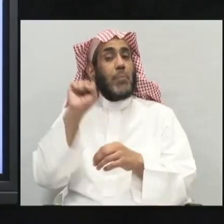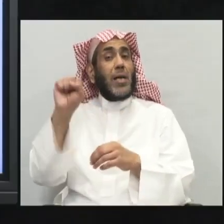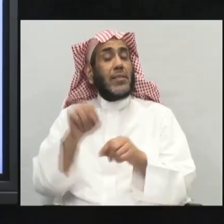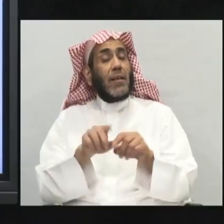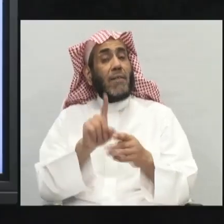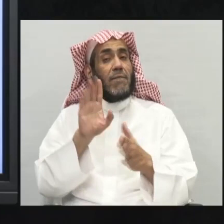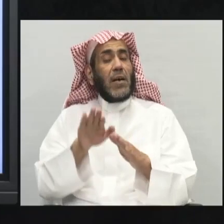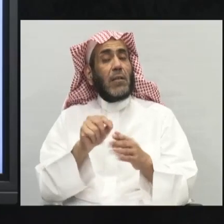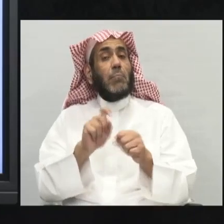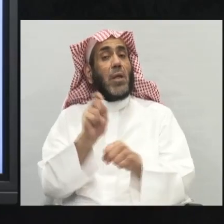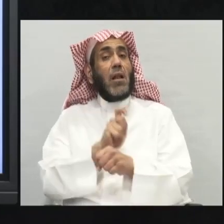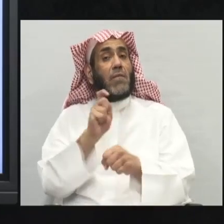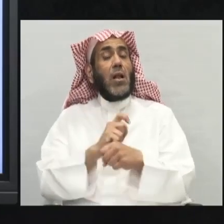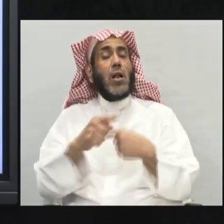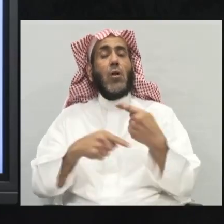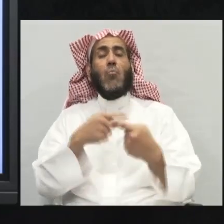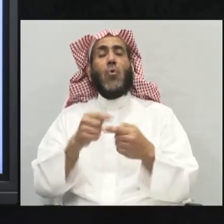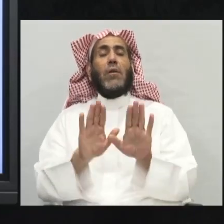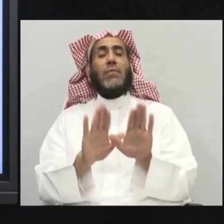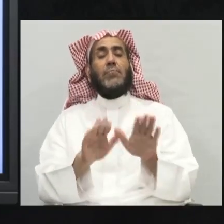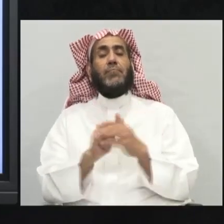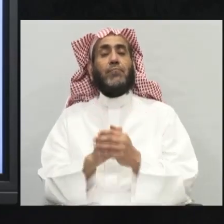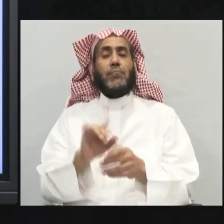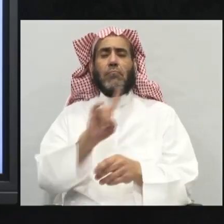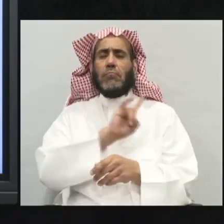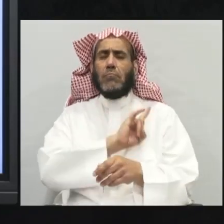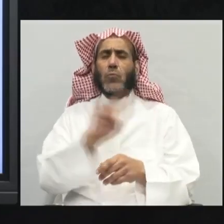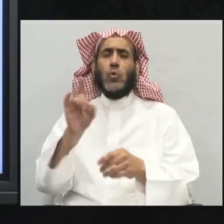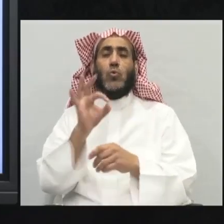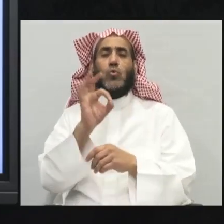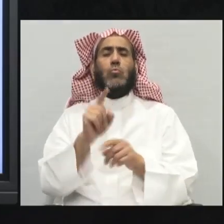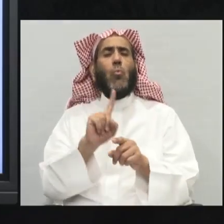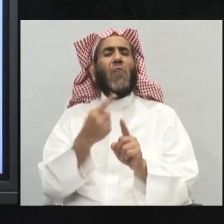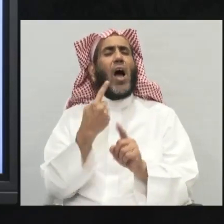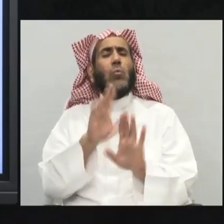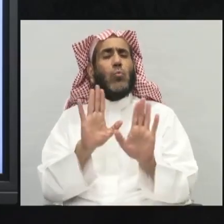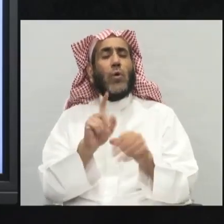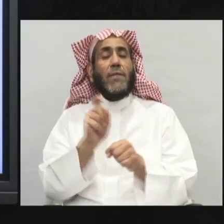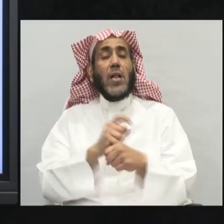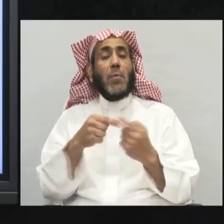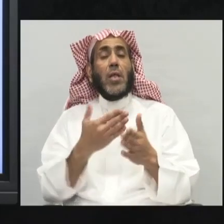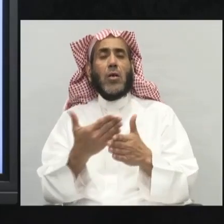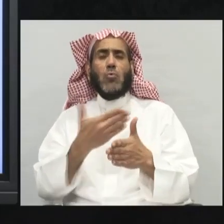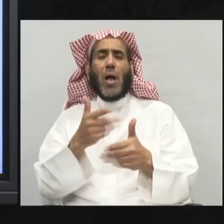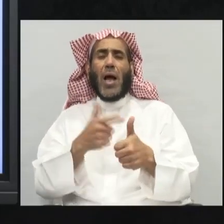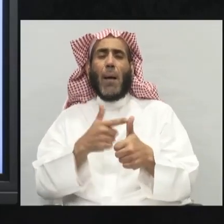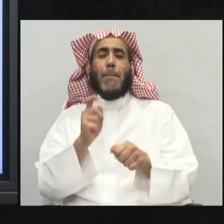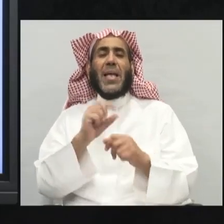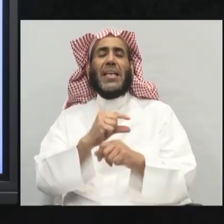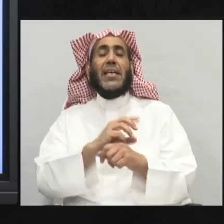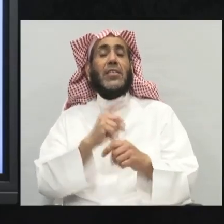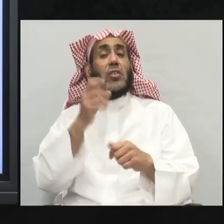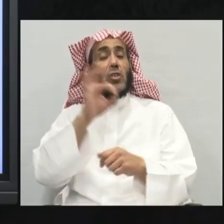فقط بالفعل المضارع اذا لا يجزم الى الفعل المضارع اذا سبق طبعا باداه جزم